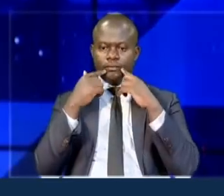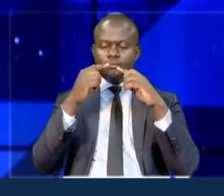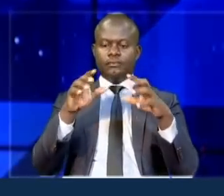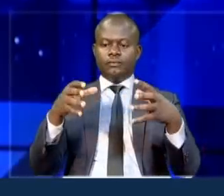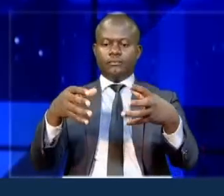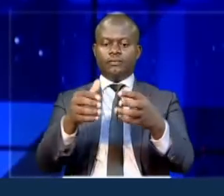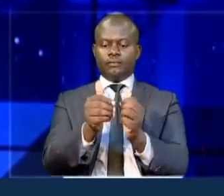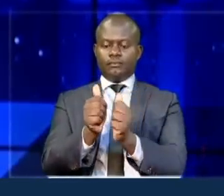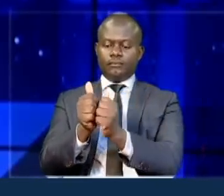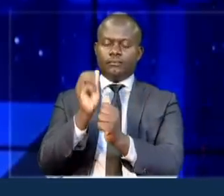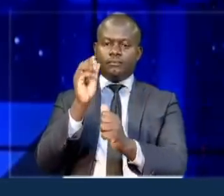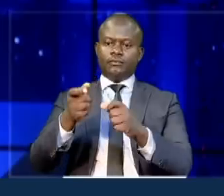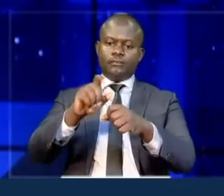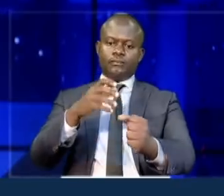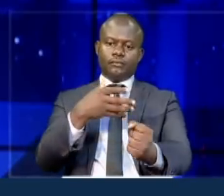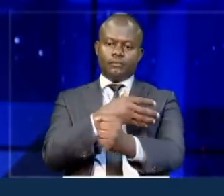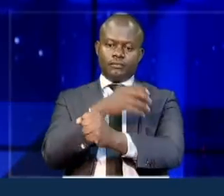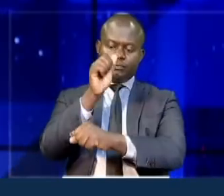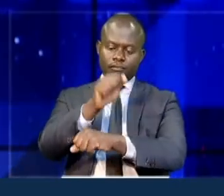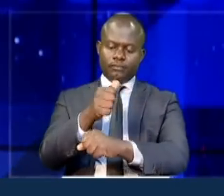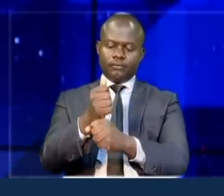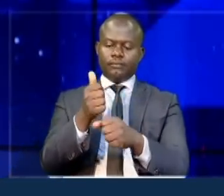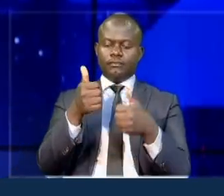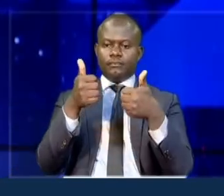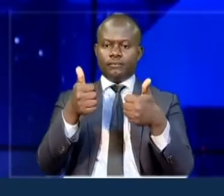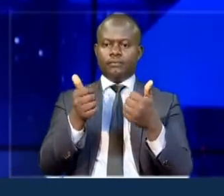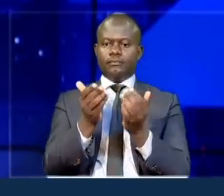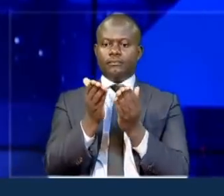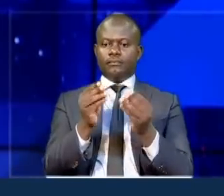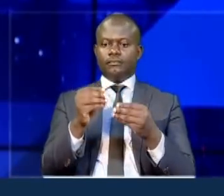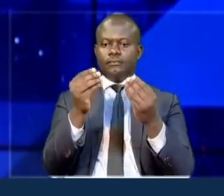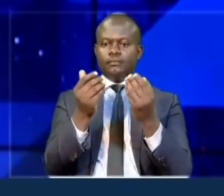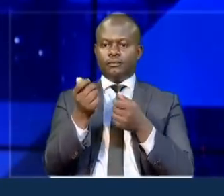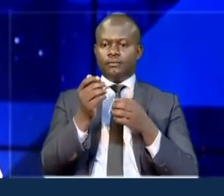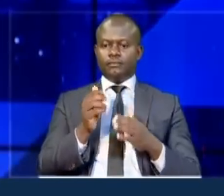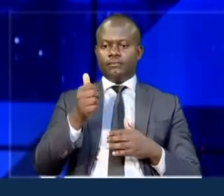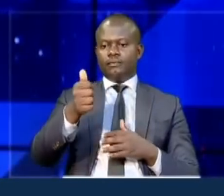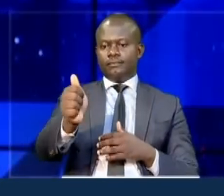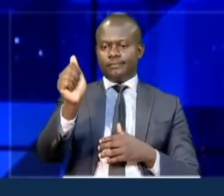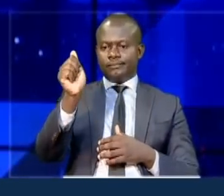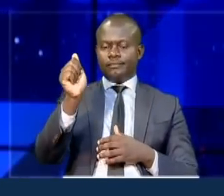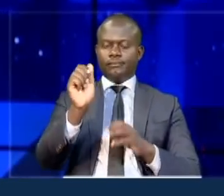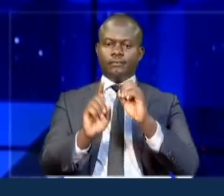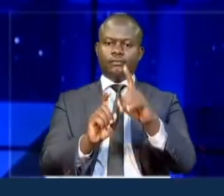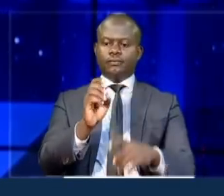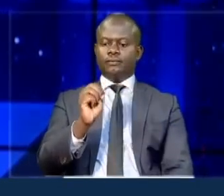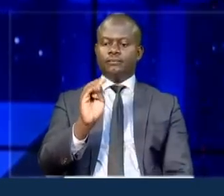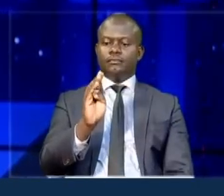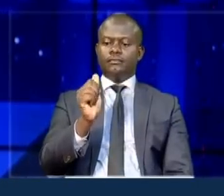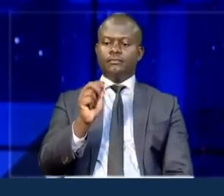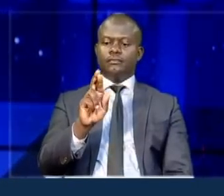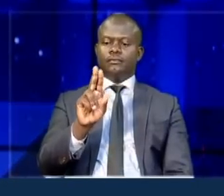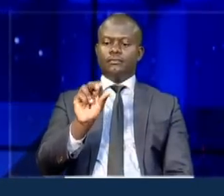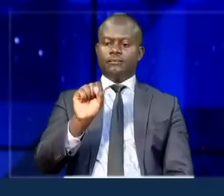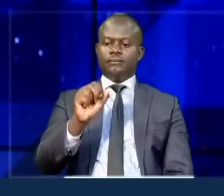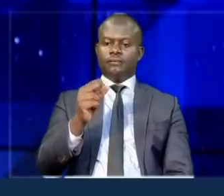hamwe bigiye kubongerera imbaraga zo kurushaho kunoza serivisi baha abakiriya babo reka tubibaze Mbarushimana